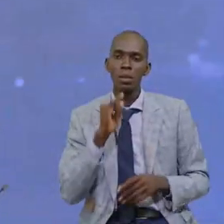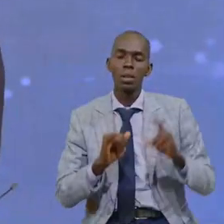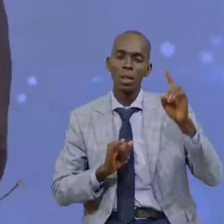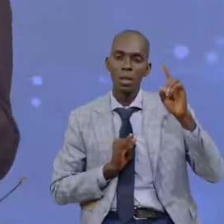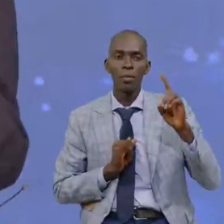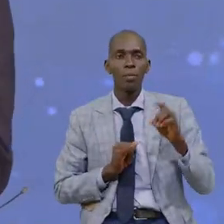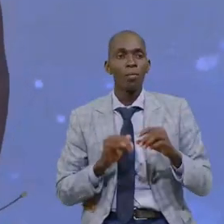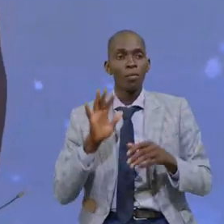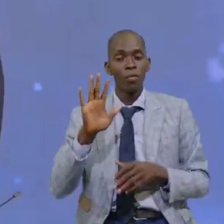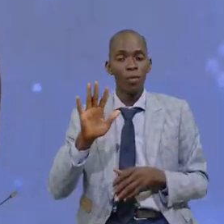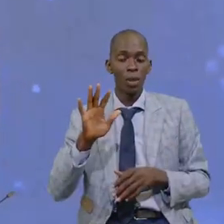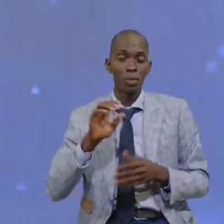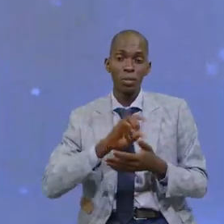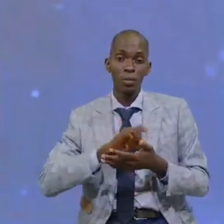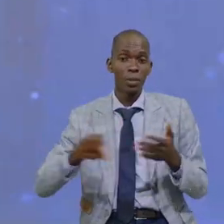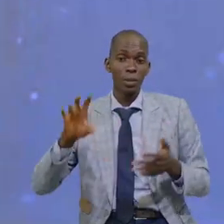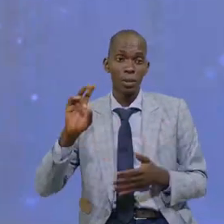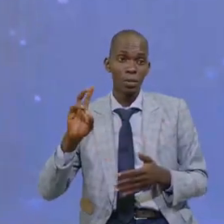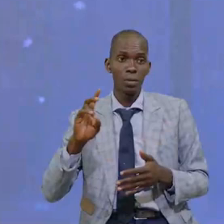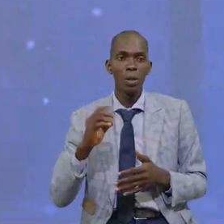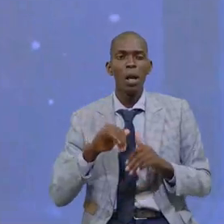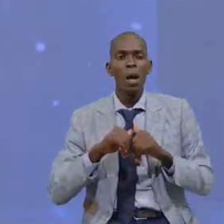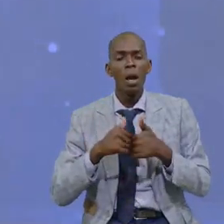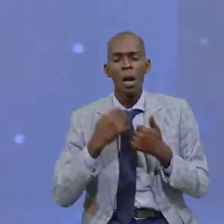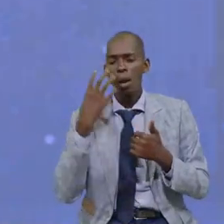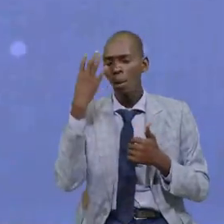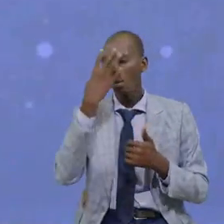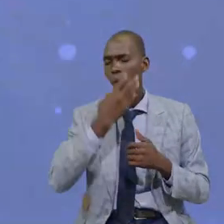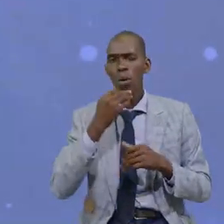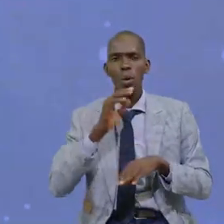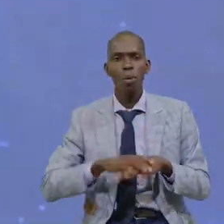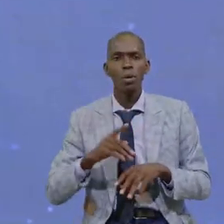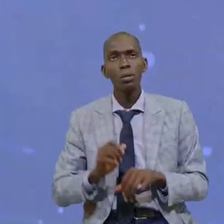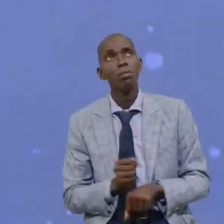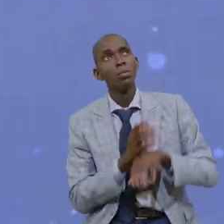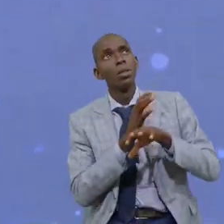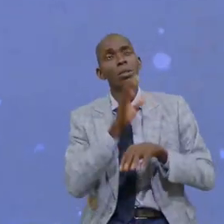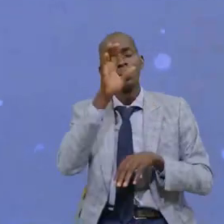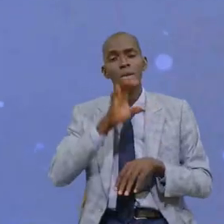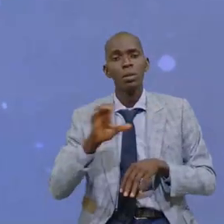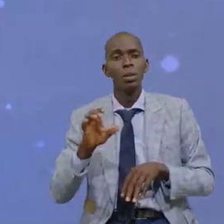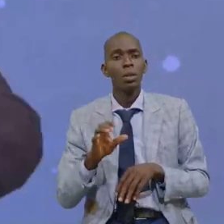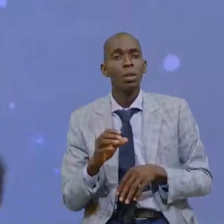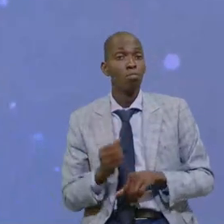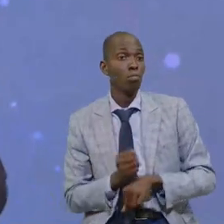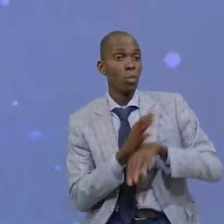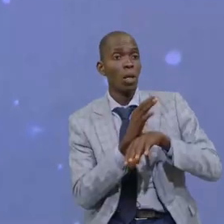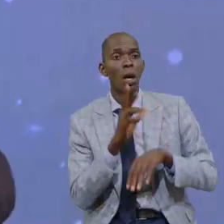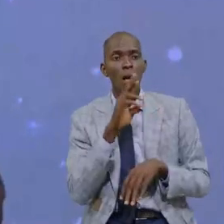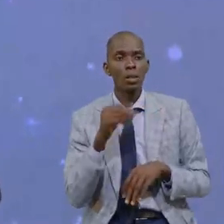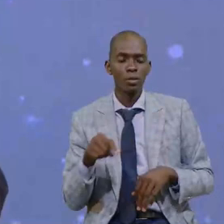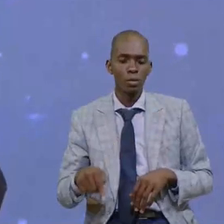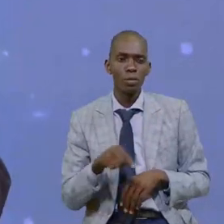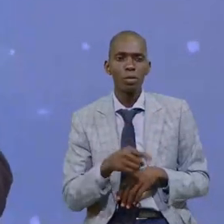Verset 7. Qui sont beaux sur les montagnes les pieds de celui qui apporte de bonnes nouvelles,